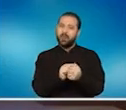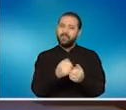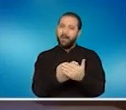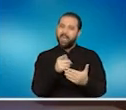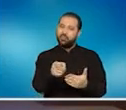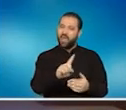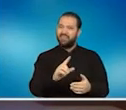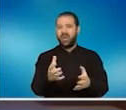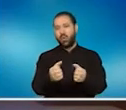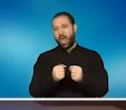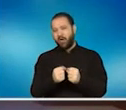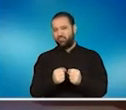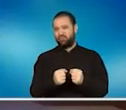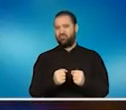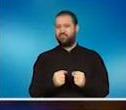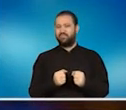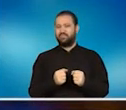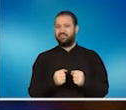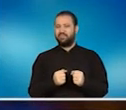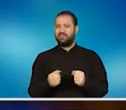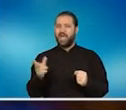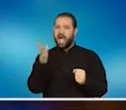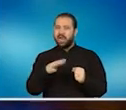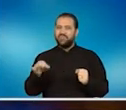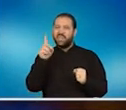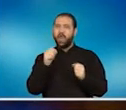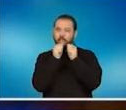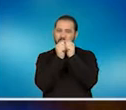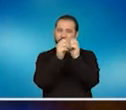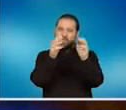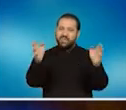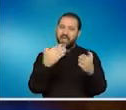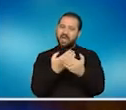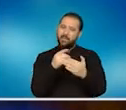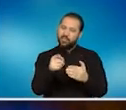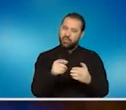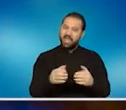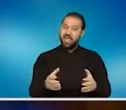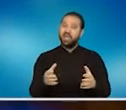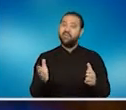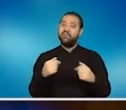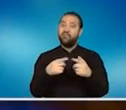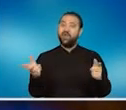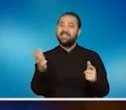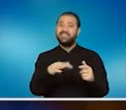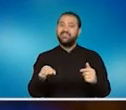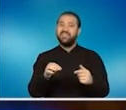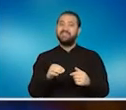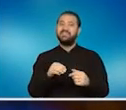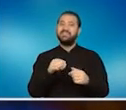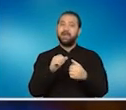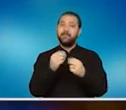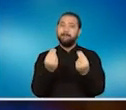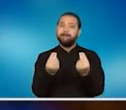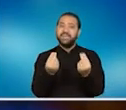luptat, să rămână, a rostit ca o binecuvântare. Aveți-vă bine. Nu e